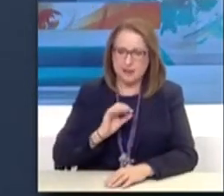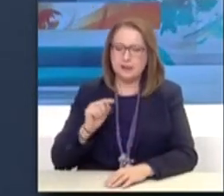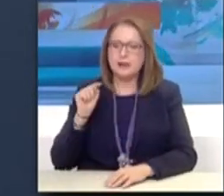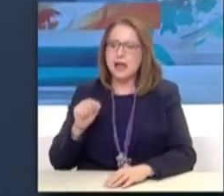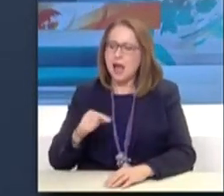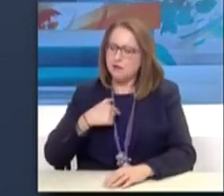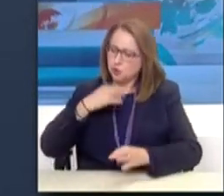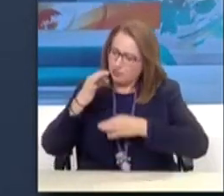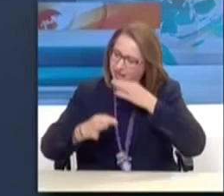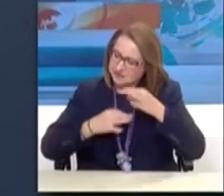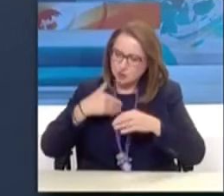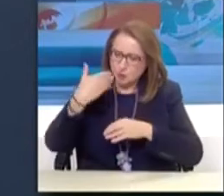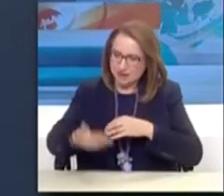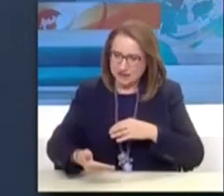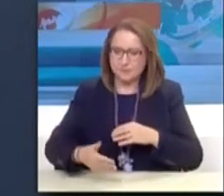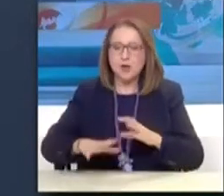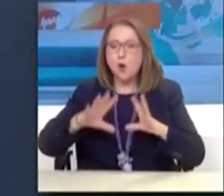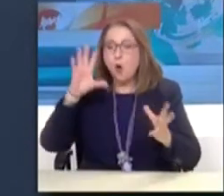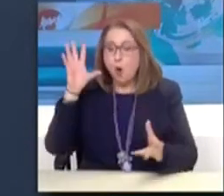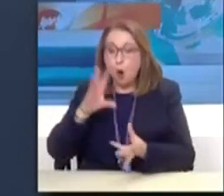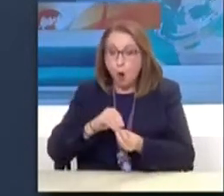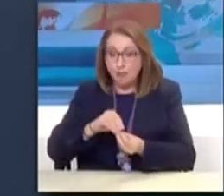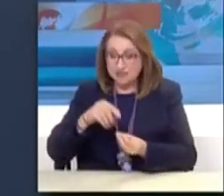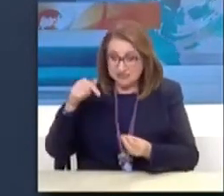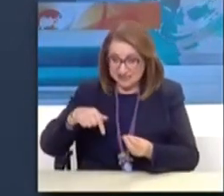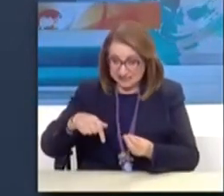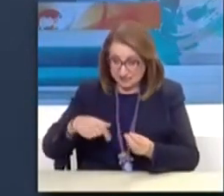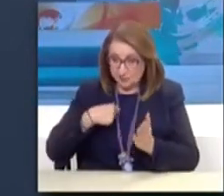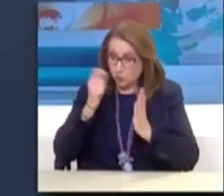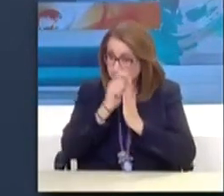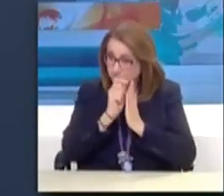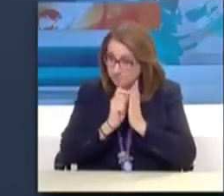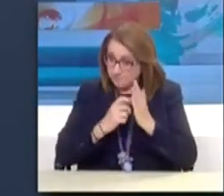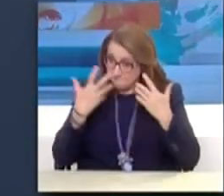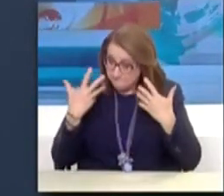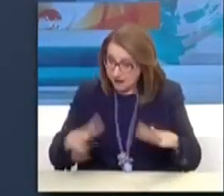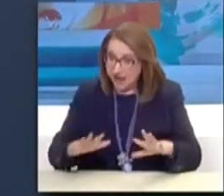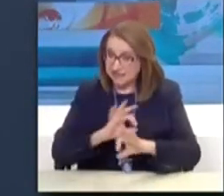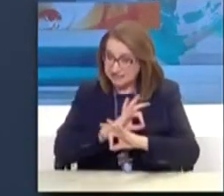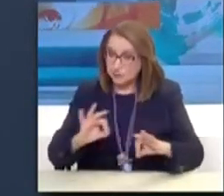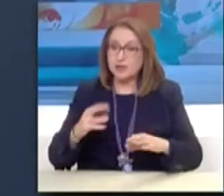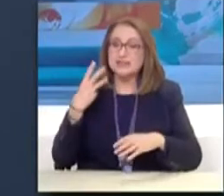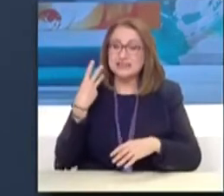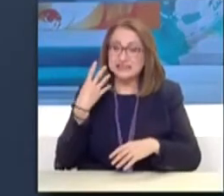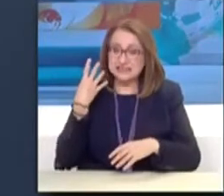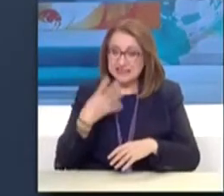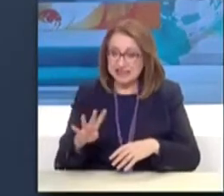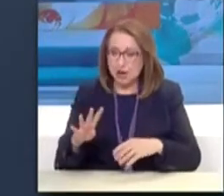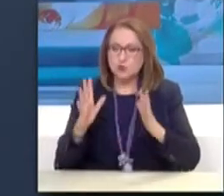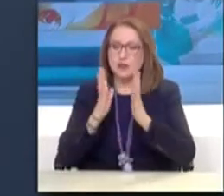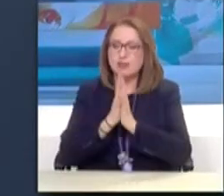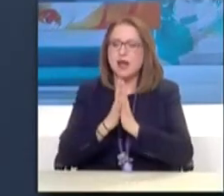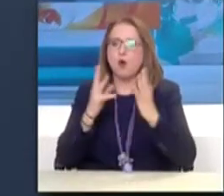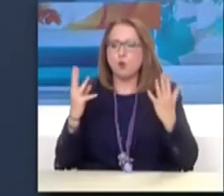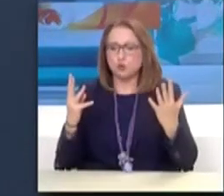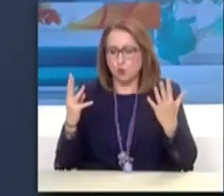παρακάτω. Ο συνολικός αριθμός κρουσμάτων έως σήμερα που έχουμε καταγράψει και έχουμε επιβεβαιώσει ανέρχεται σε 418.